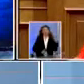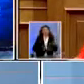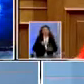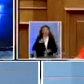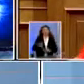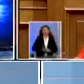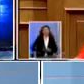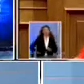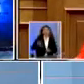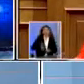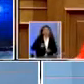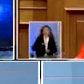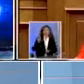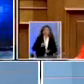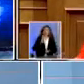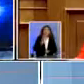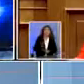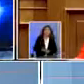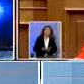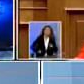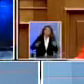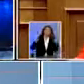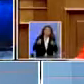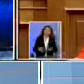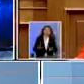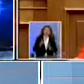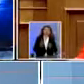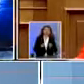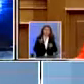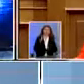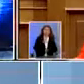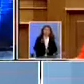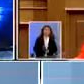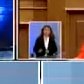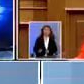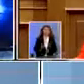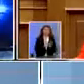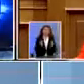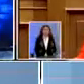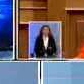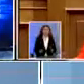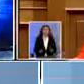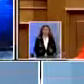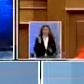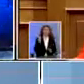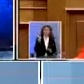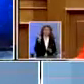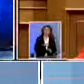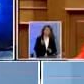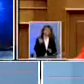βγει θα την καταργήσει. Αν έχει αυτούς 200 ψήφους. Όχι. Όχι, θα την καταργήσει ούτως ή άλλως. Και χωρίς 200 θα την καταργήσει. Σε